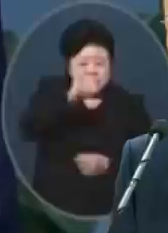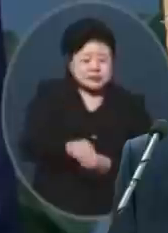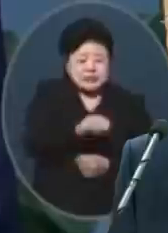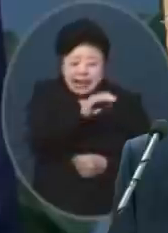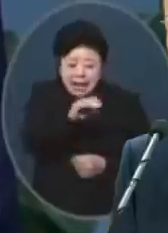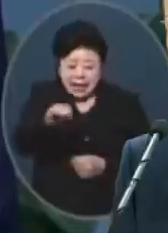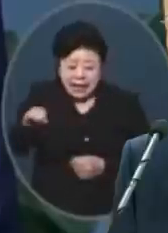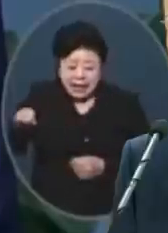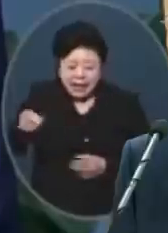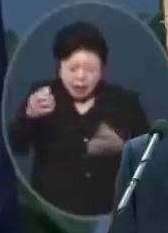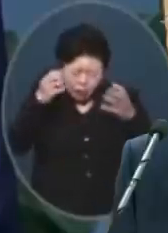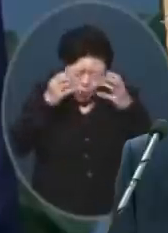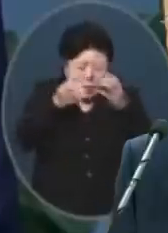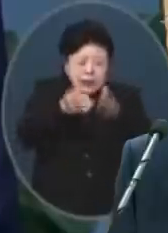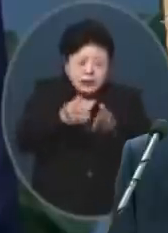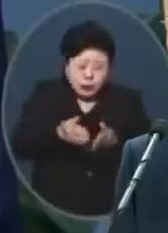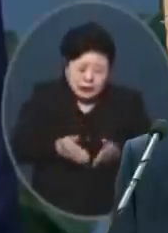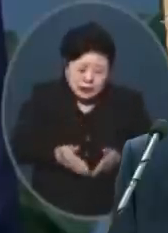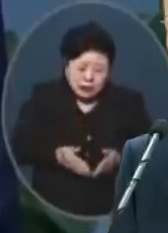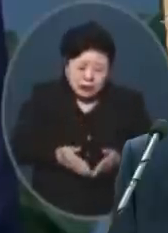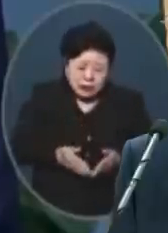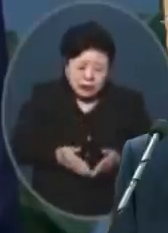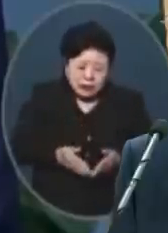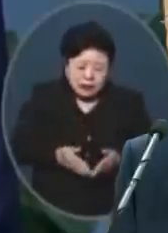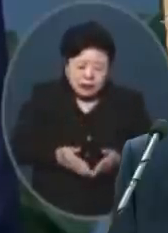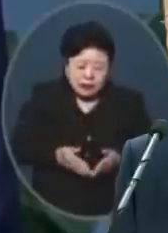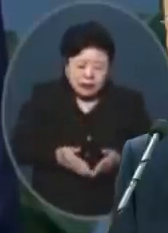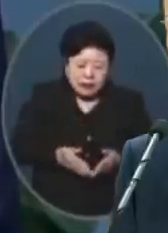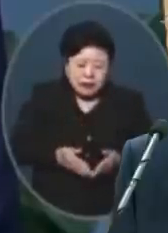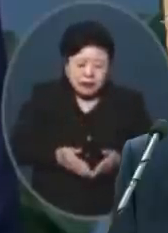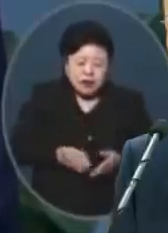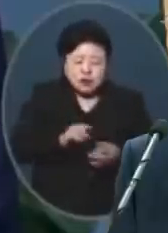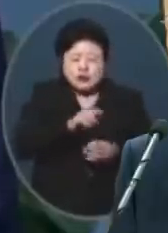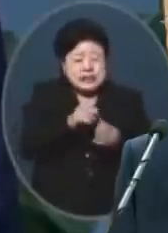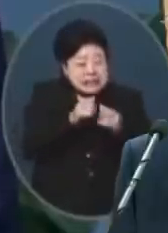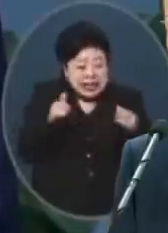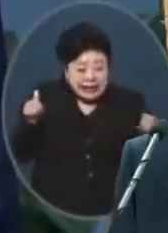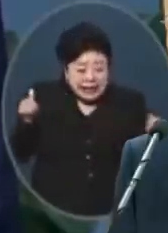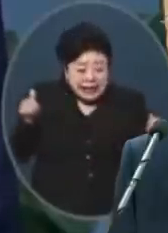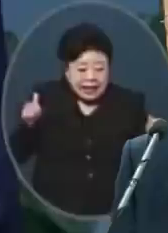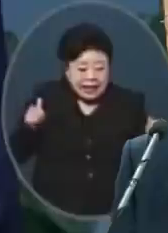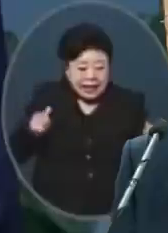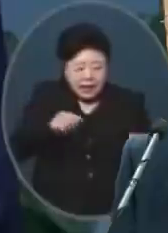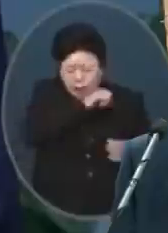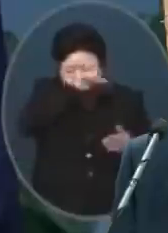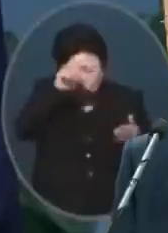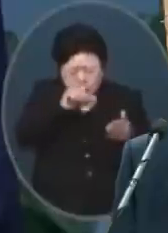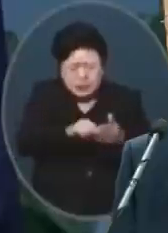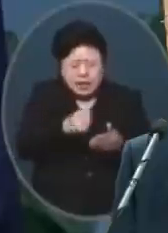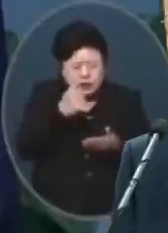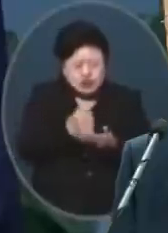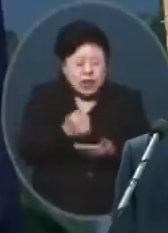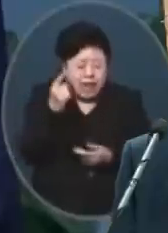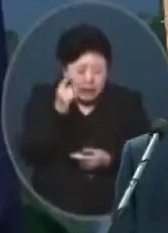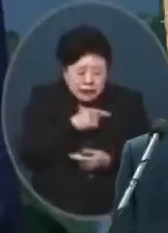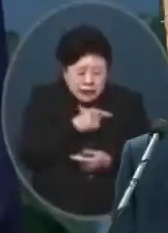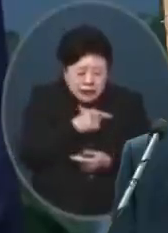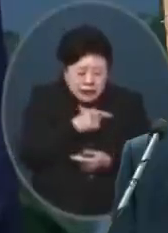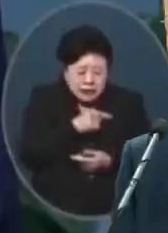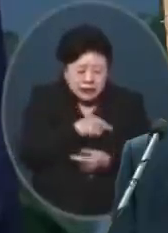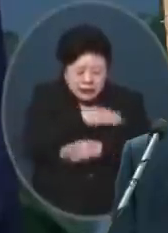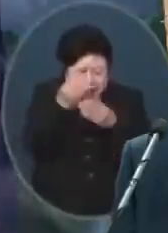십자가에 고난을 통해서 우리 인간의 평생의 죄악을